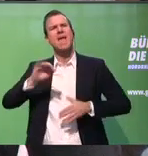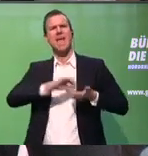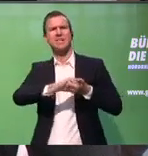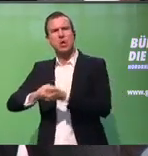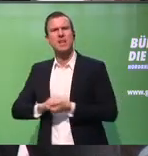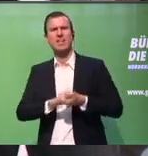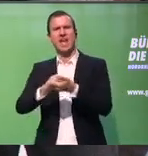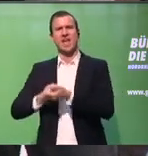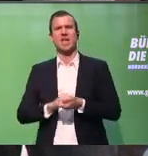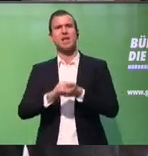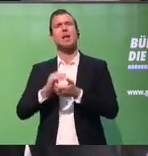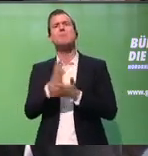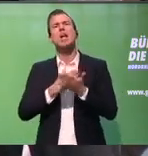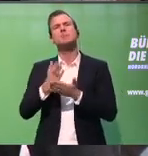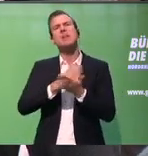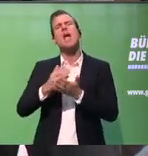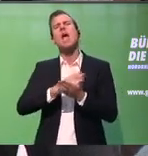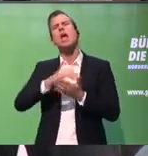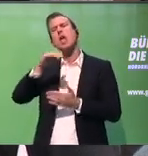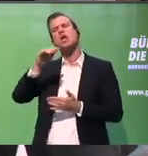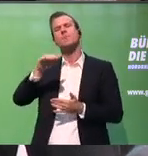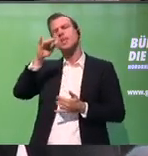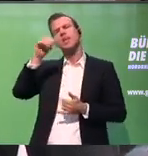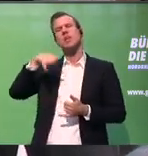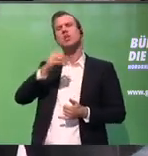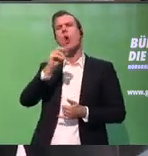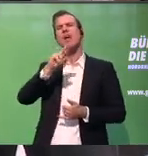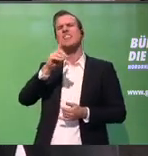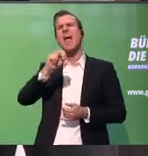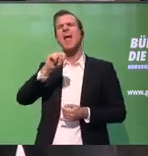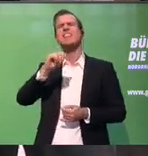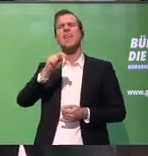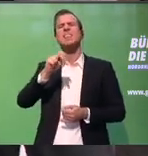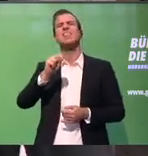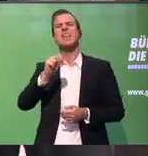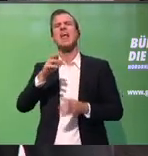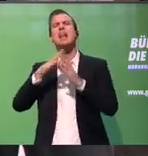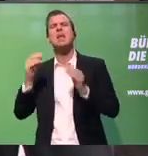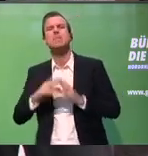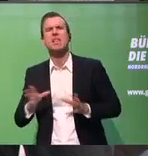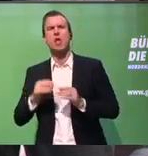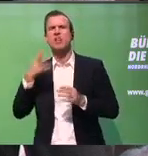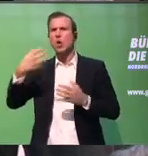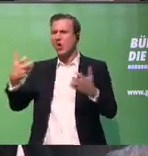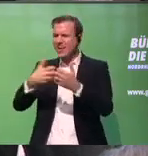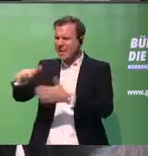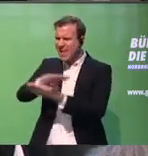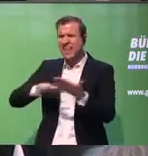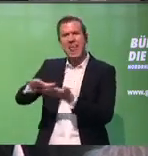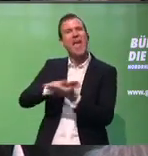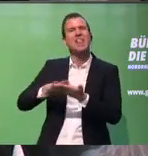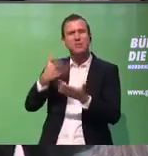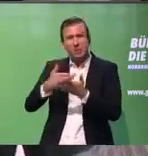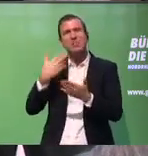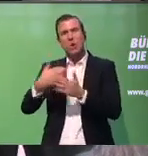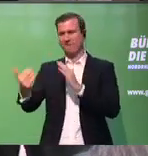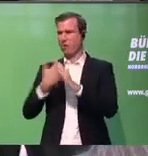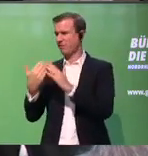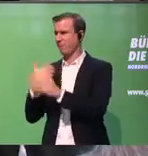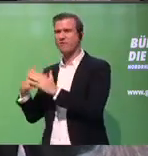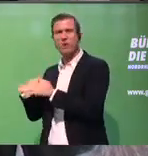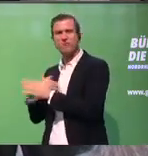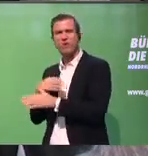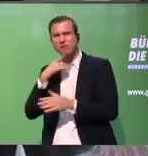Fluchtländer in Jordanien, im Libanon, in den Grenzländern von diesen Bürgerkriegsregionen oder aber auch da,